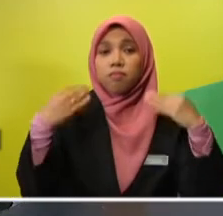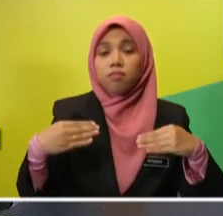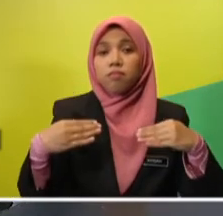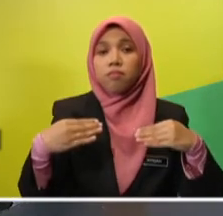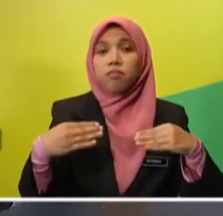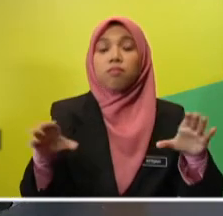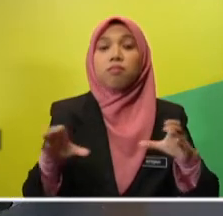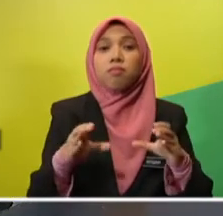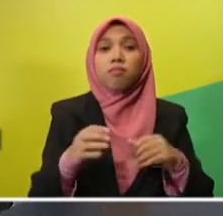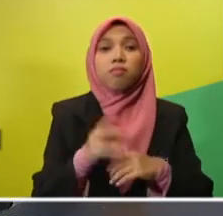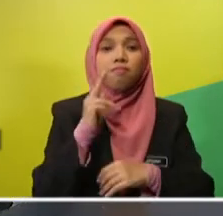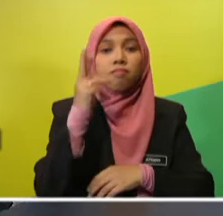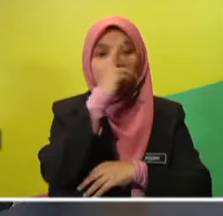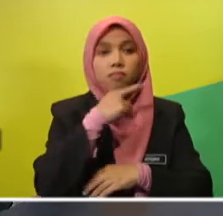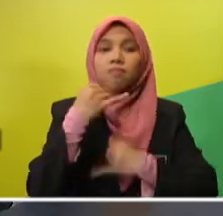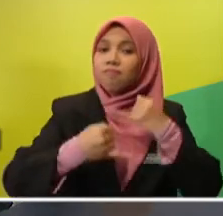berjaya menerangkan dengan baik.